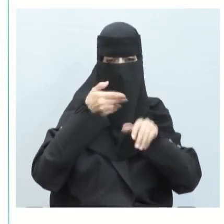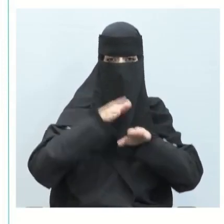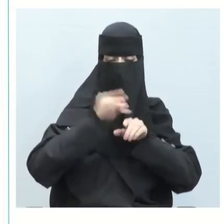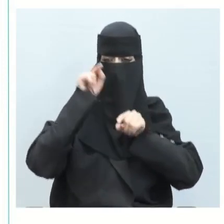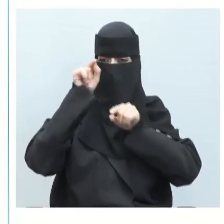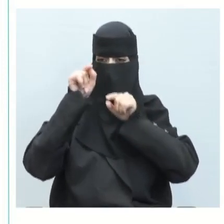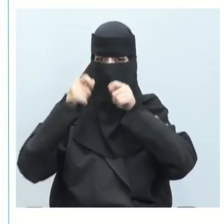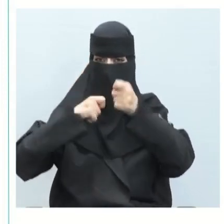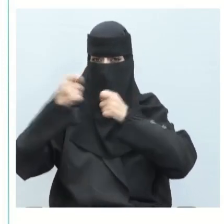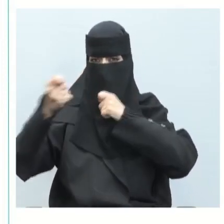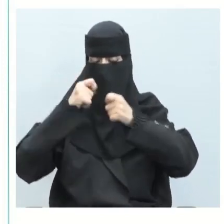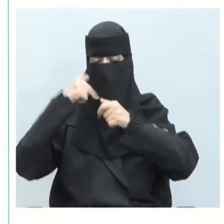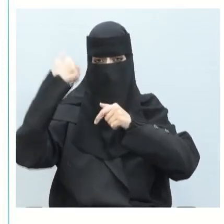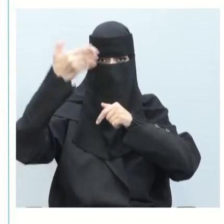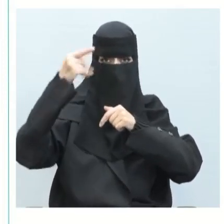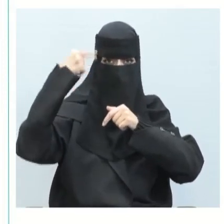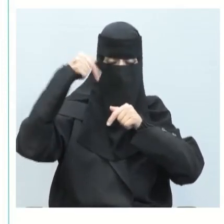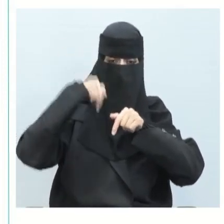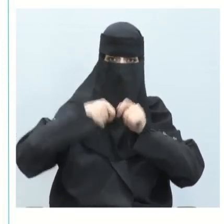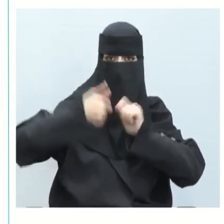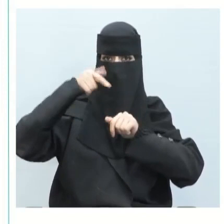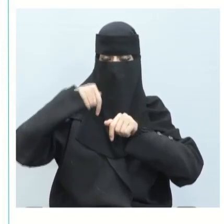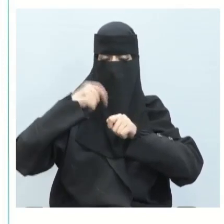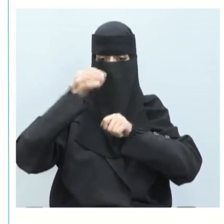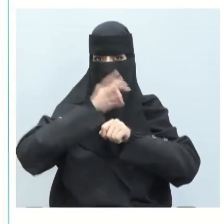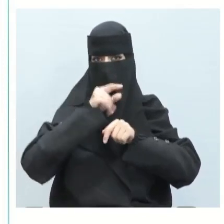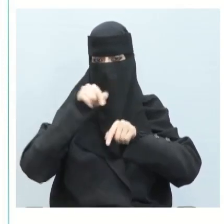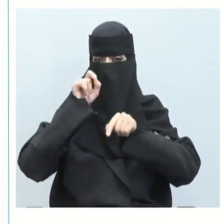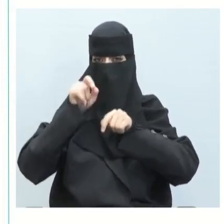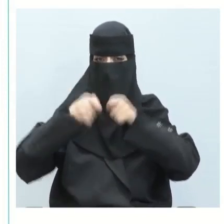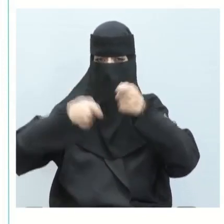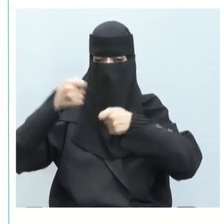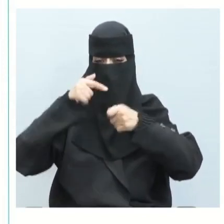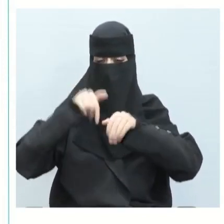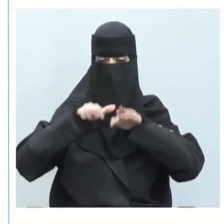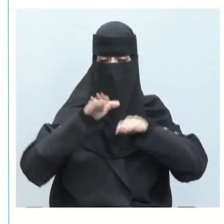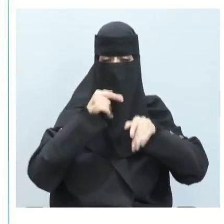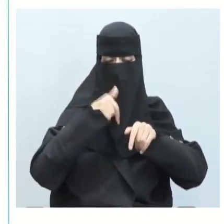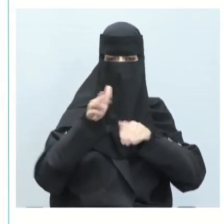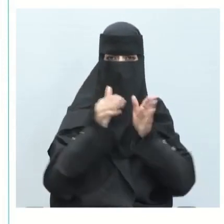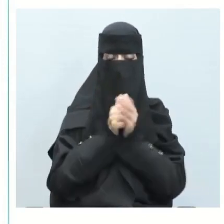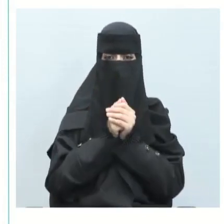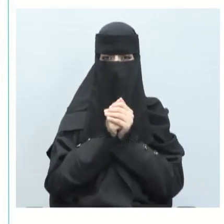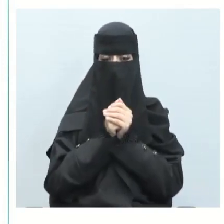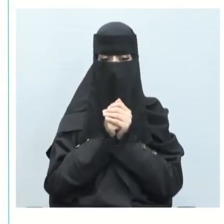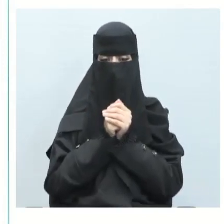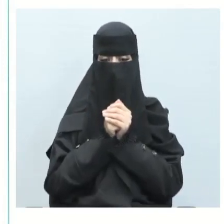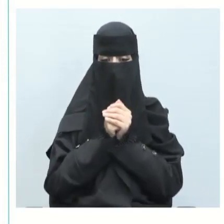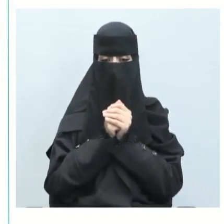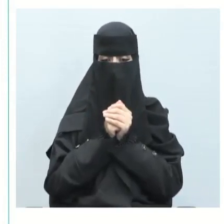نقطه التعادل بعد ذلك تفكر في تحقيق الارباح ونقطه التعادل هو تساوي التكاليف مع